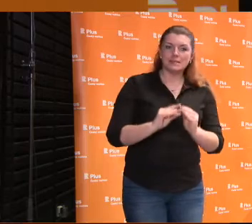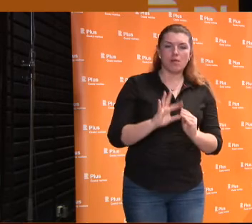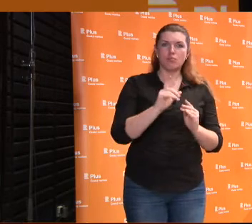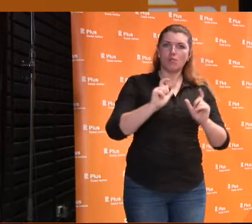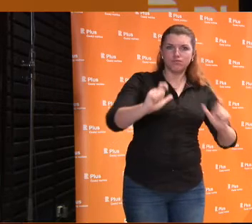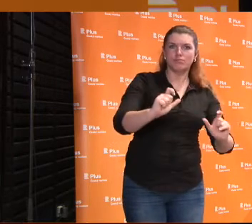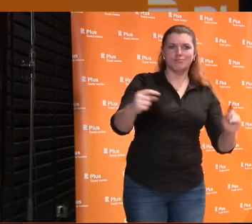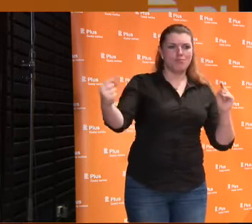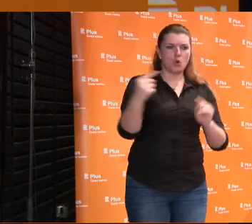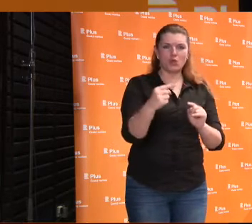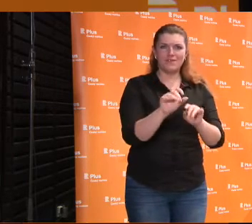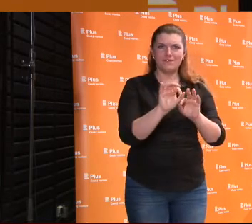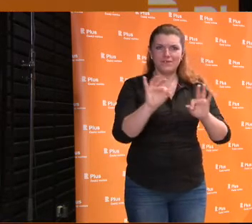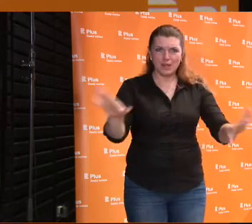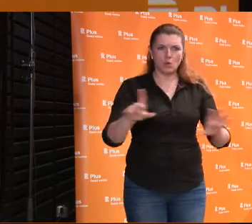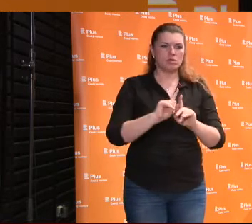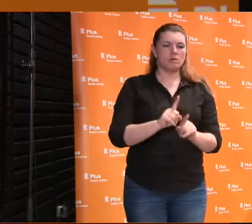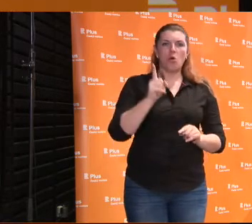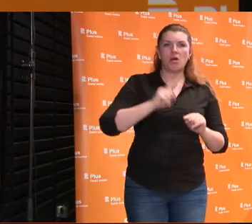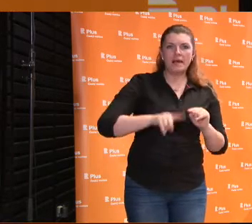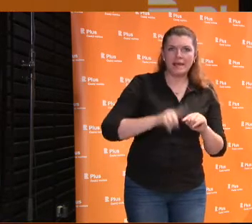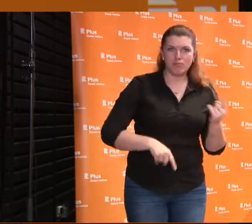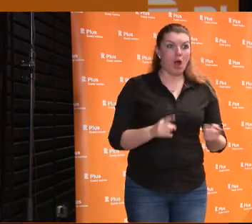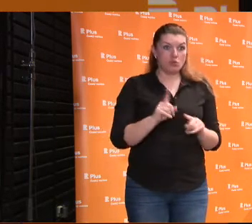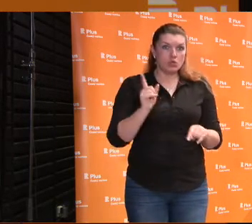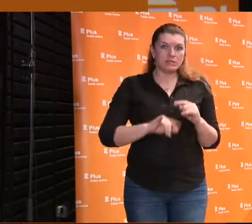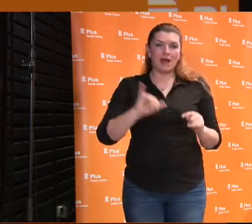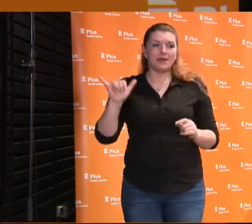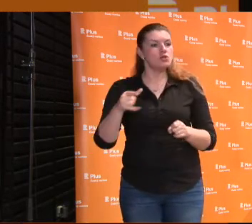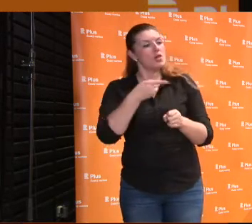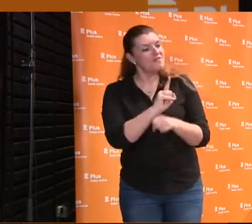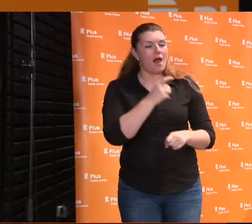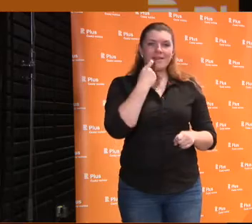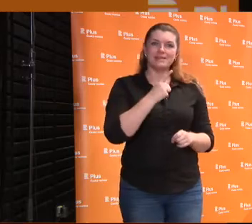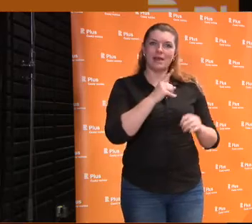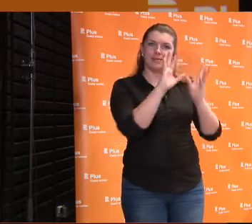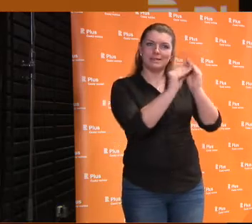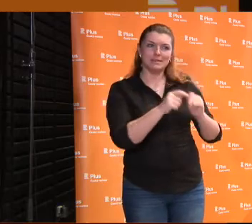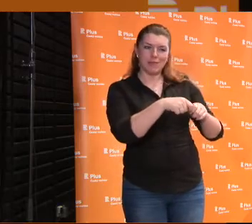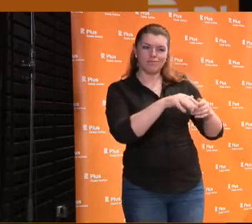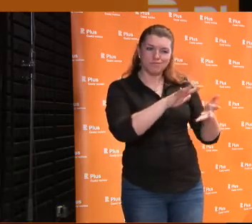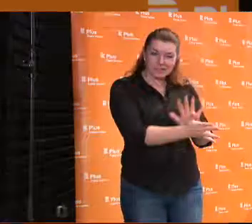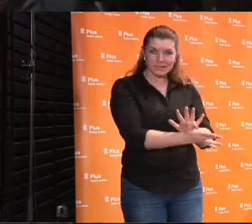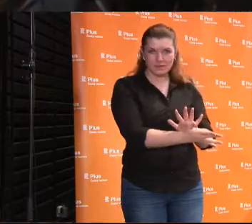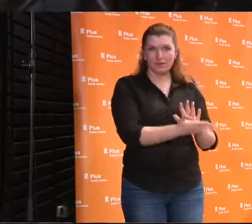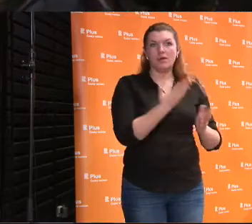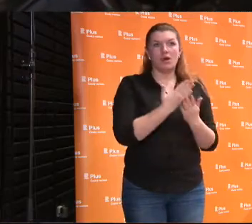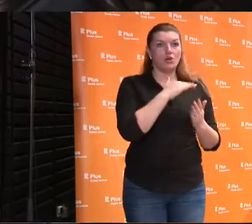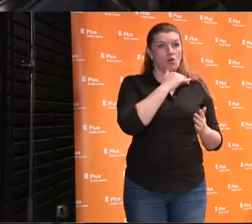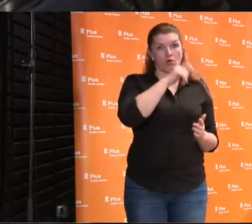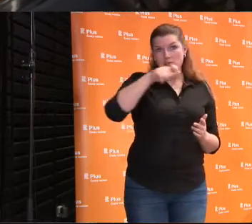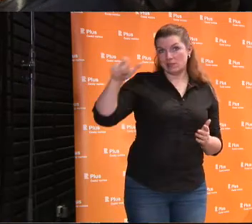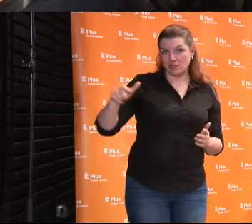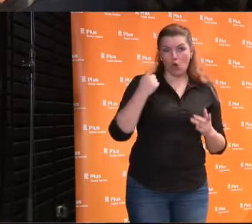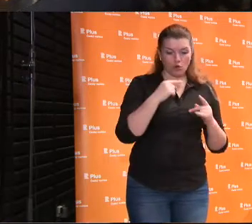které můžou nastat ať již úmyslně nebo i neúmyslně. A řada těch lidí půjde z těch výrobních